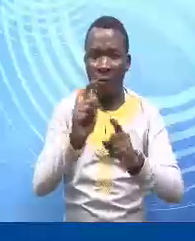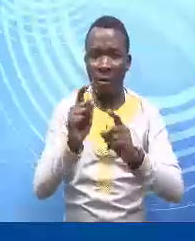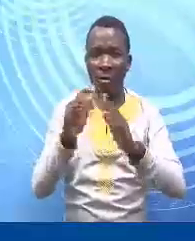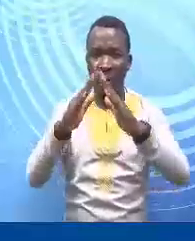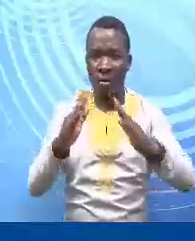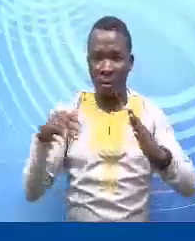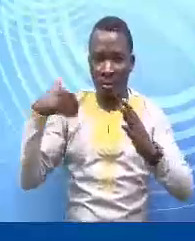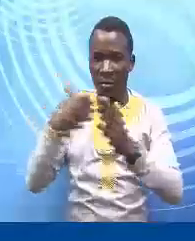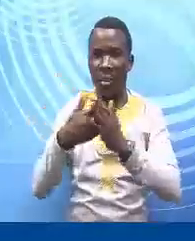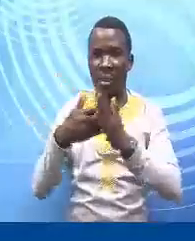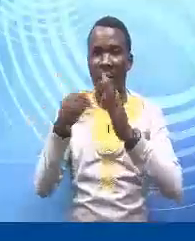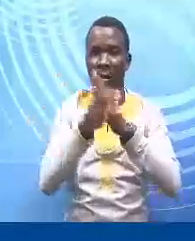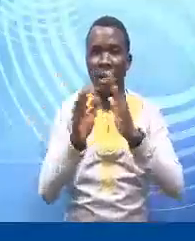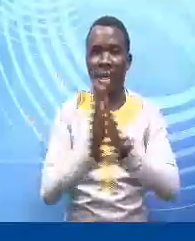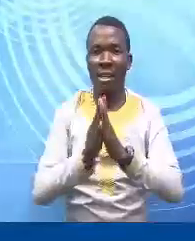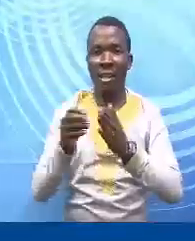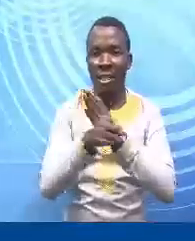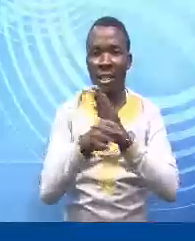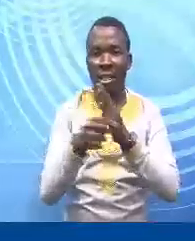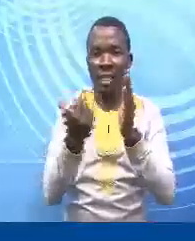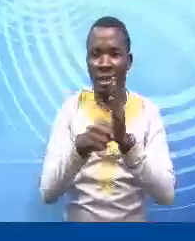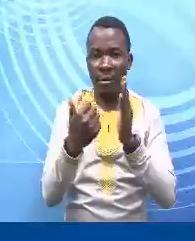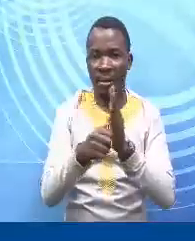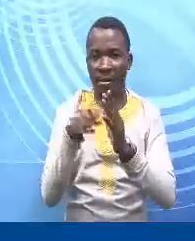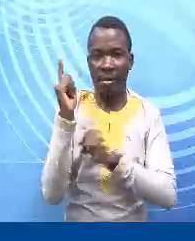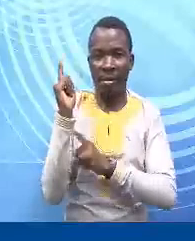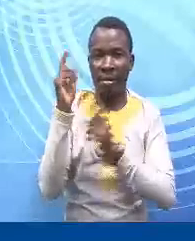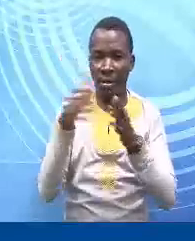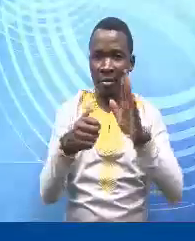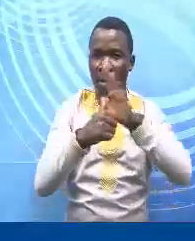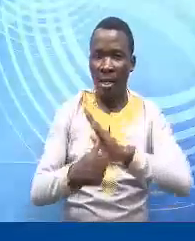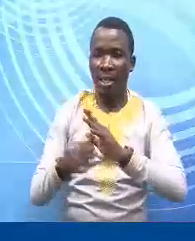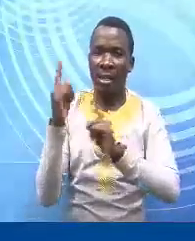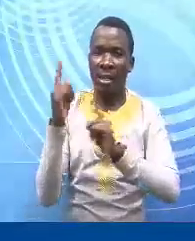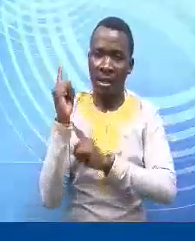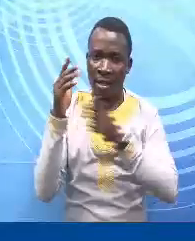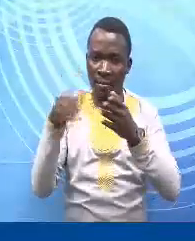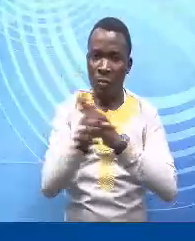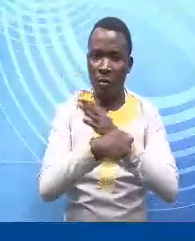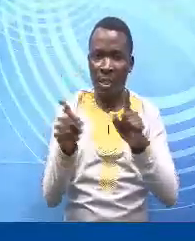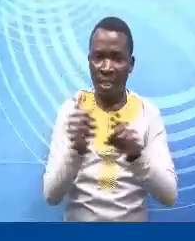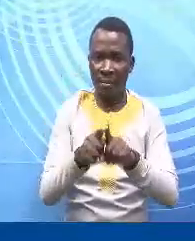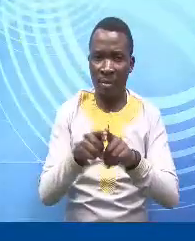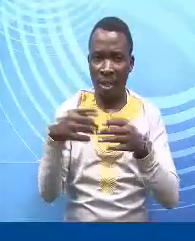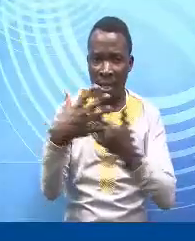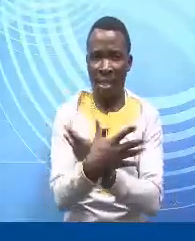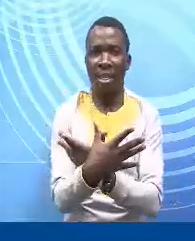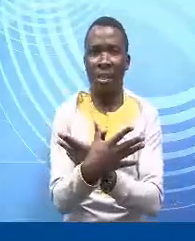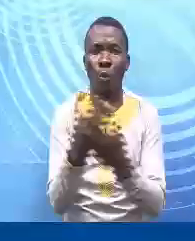kagari n'umurenge. Ikibazo cy'abaturage barenganywa n'abanyerondo muri uyu murenge ni ikintu kimaze kumera nk'umuco.